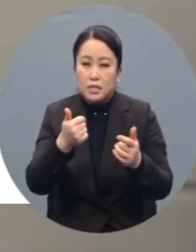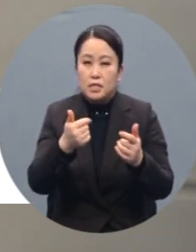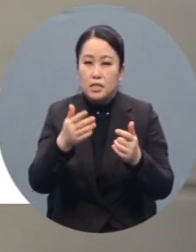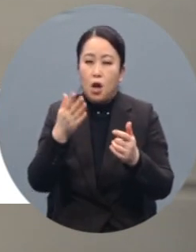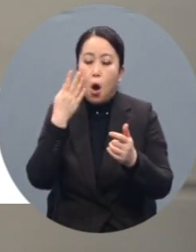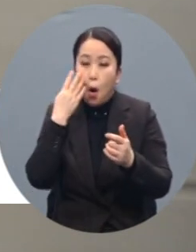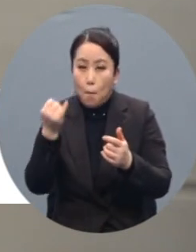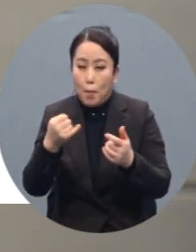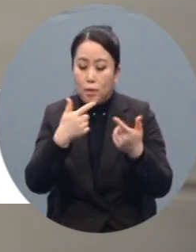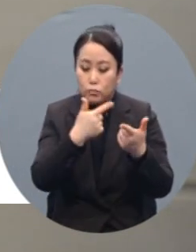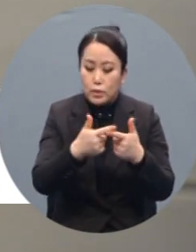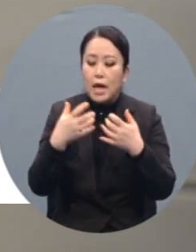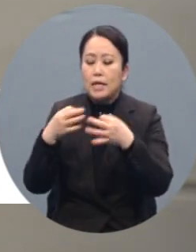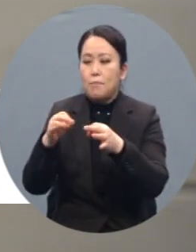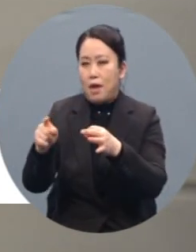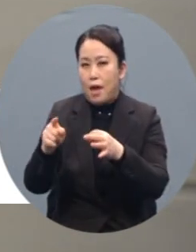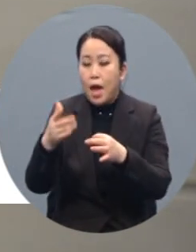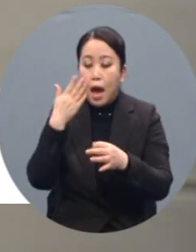분이에요. 그래서